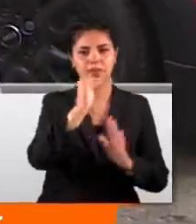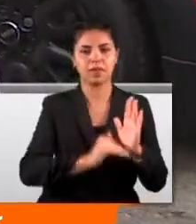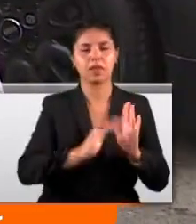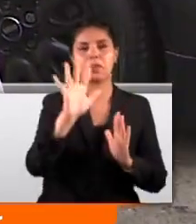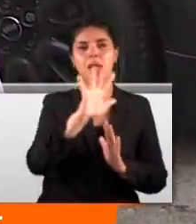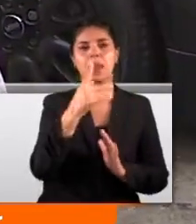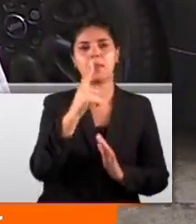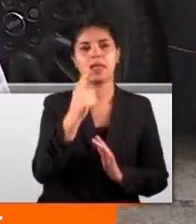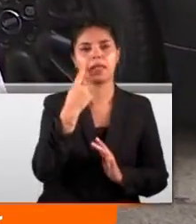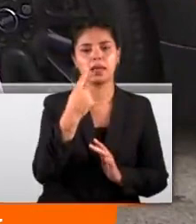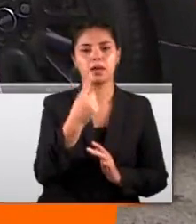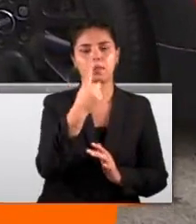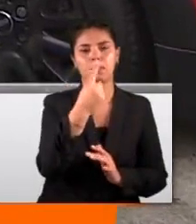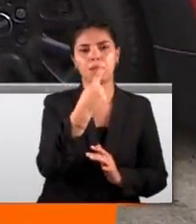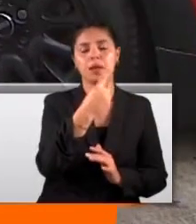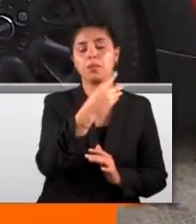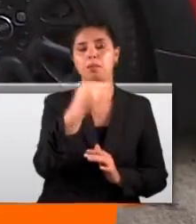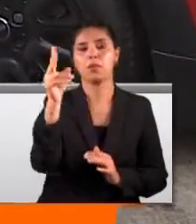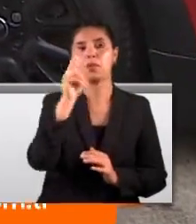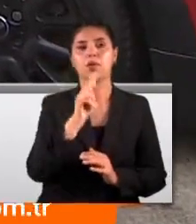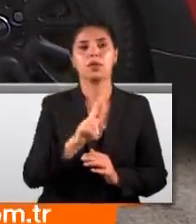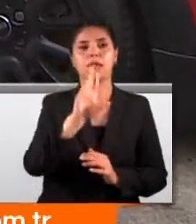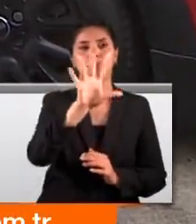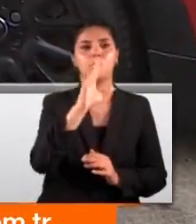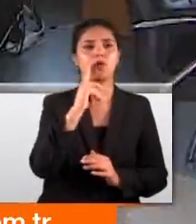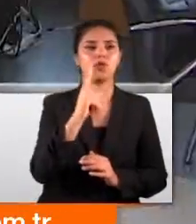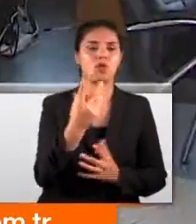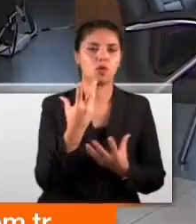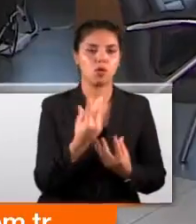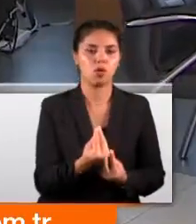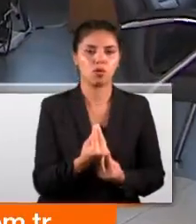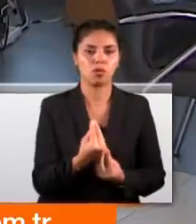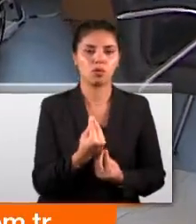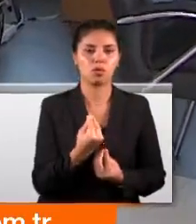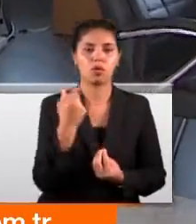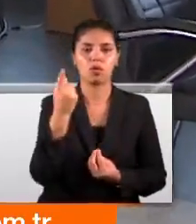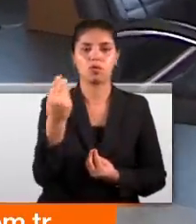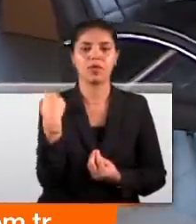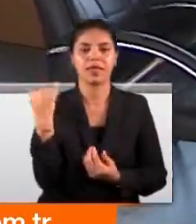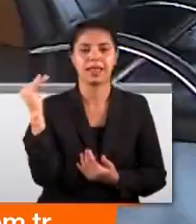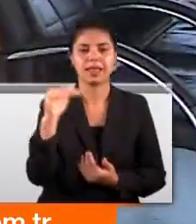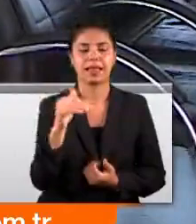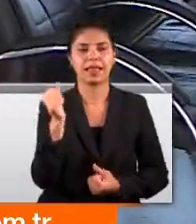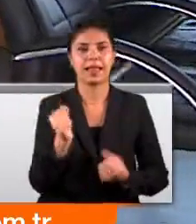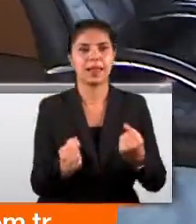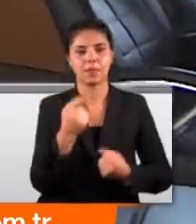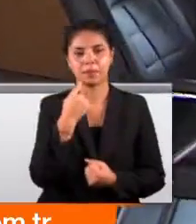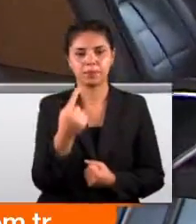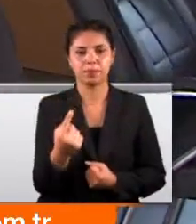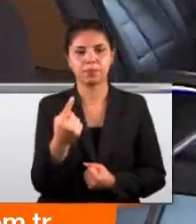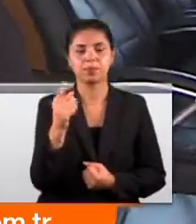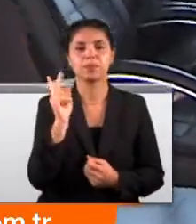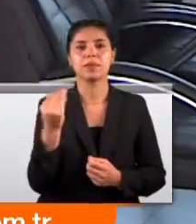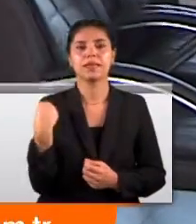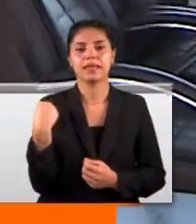bin lira indirimle 1 milyon 275 bin liraya kadar düştü. Bu bizim stoğumuza yeni giren araçlarımızdan bir tanesi.